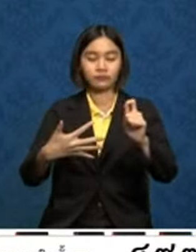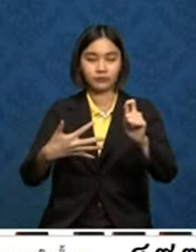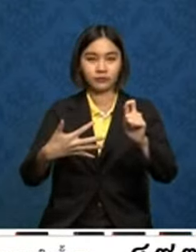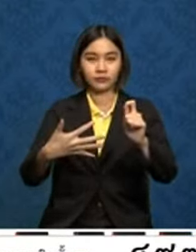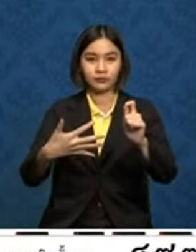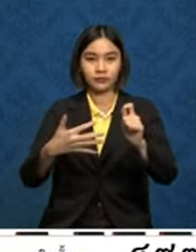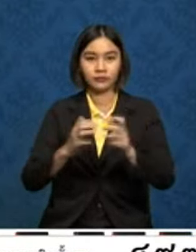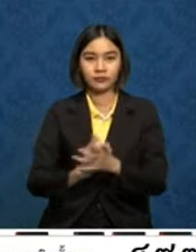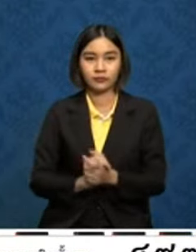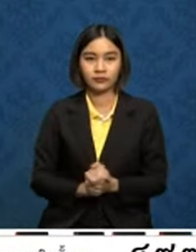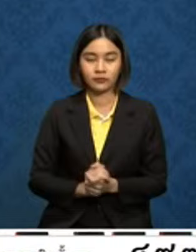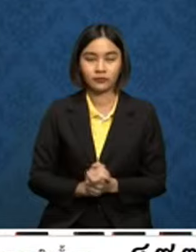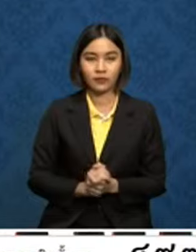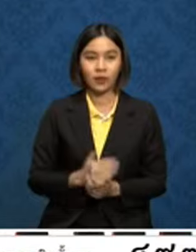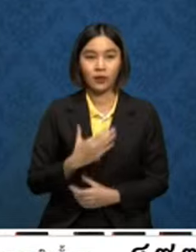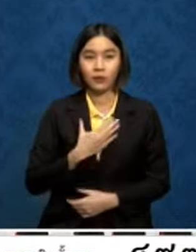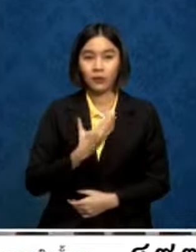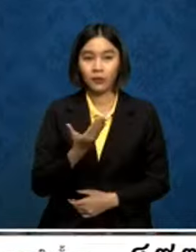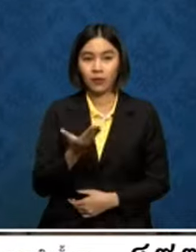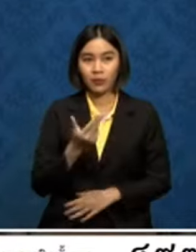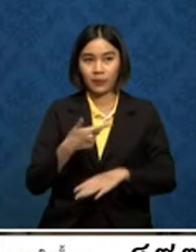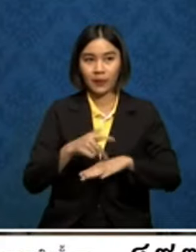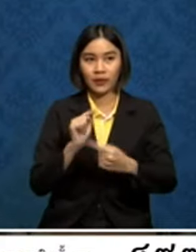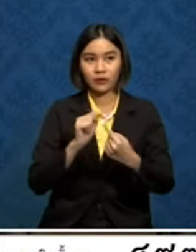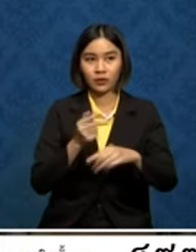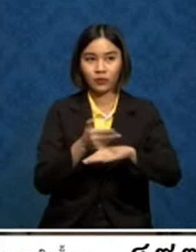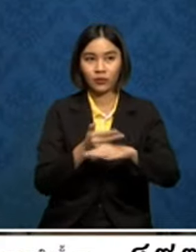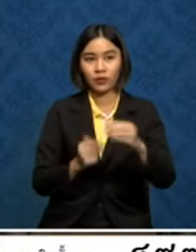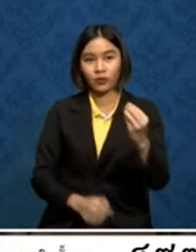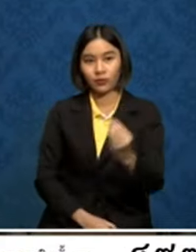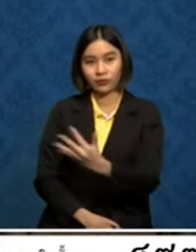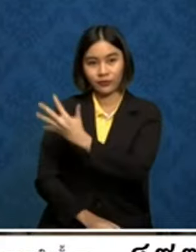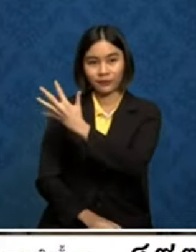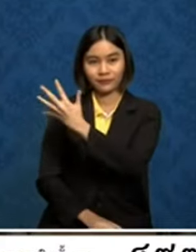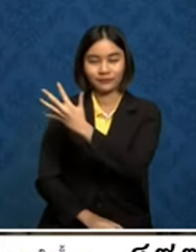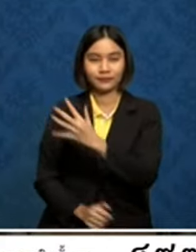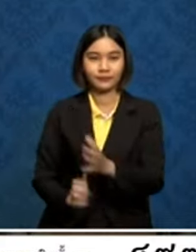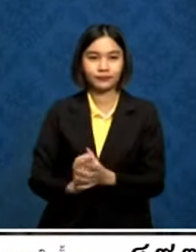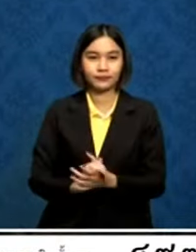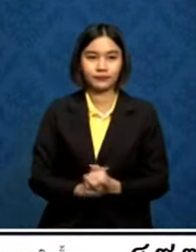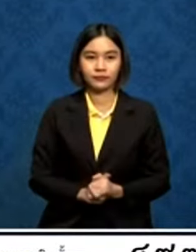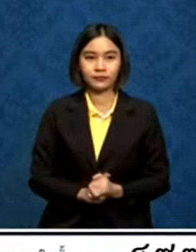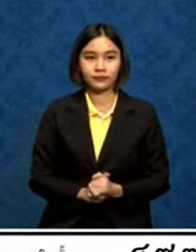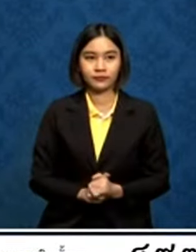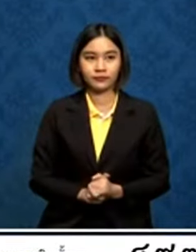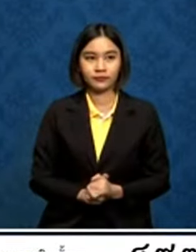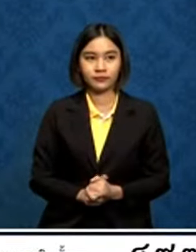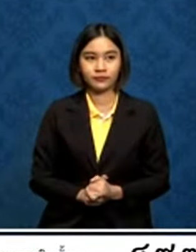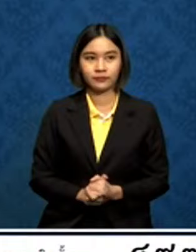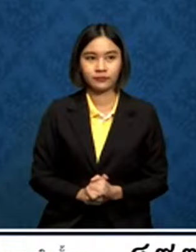แลอเภอเมืองสวงครับผมขออนญาตท่านประทานเปิดคลปวดโครั